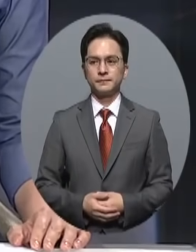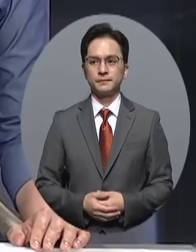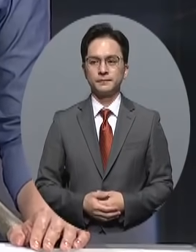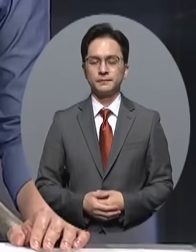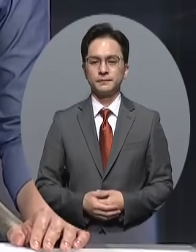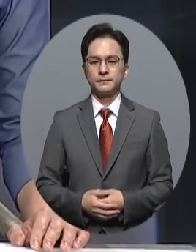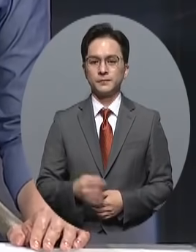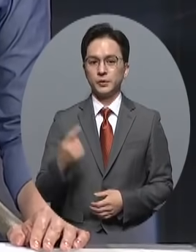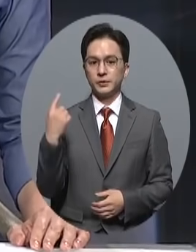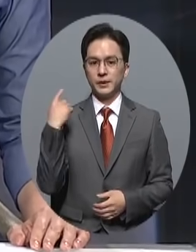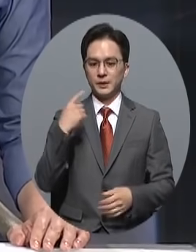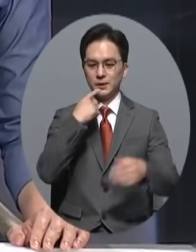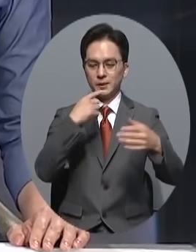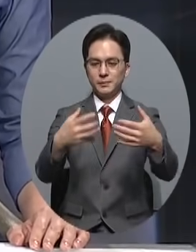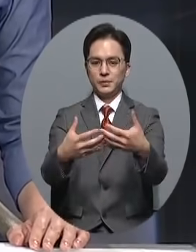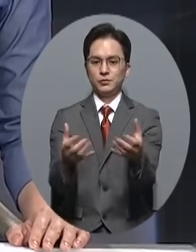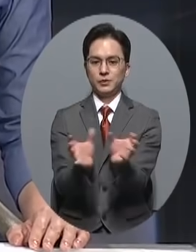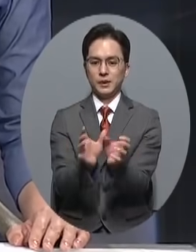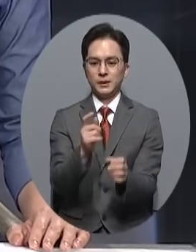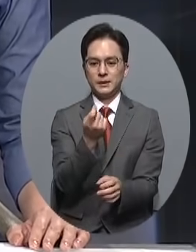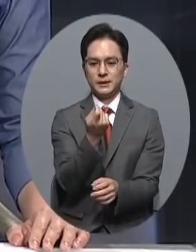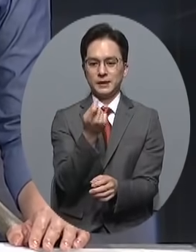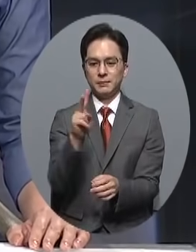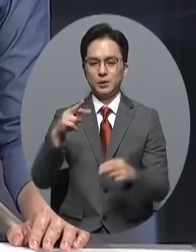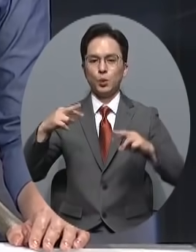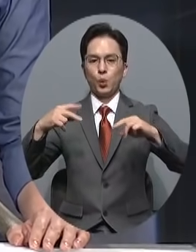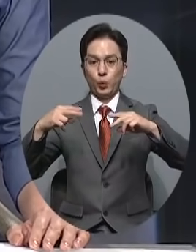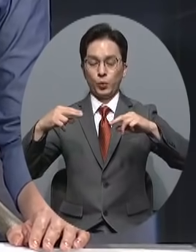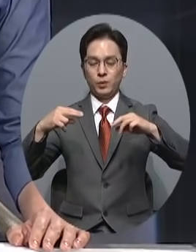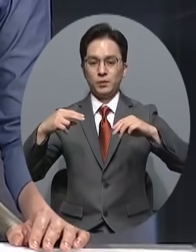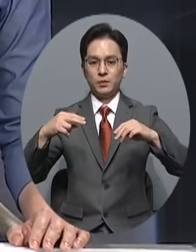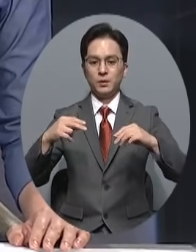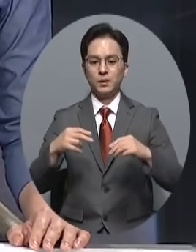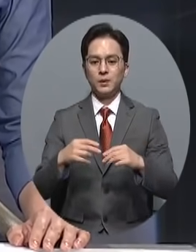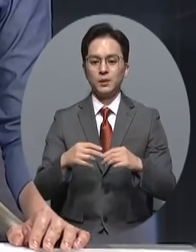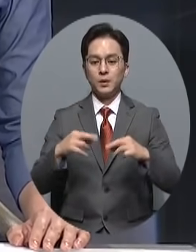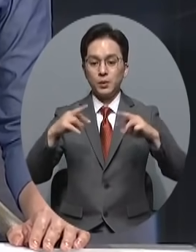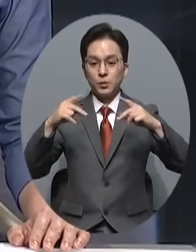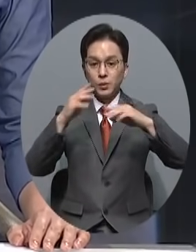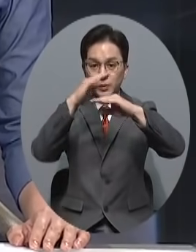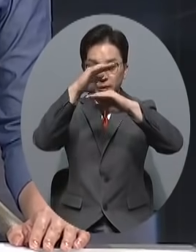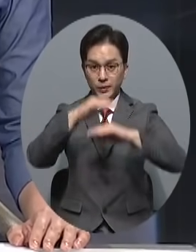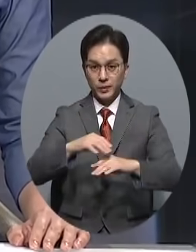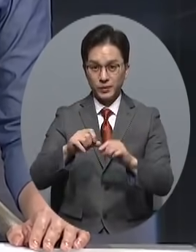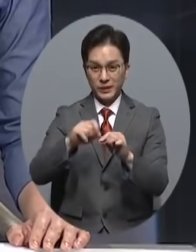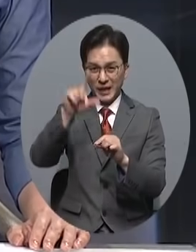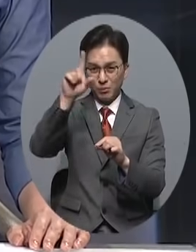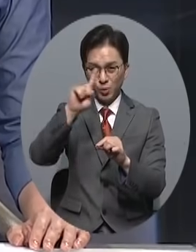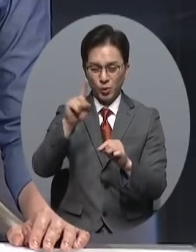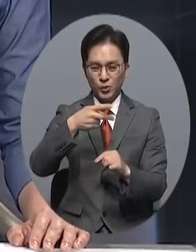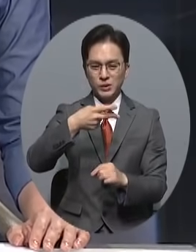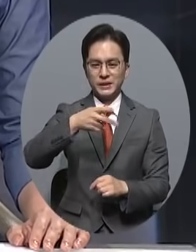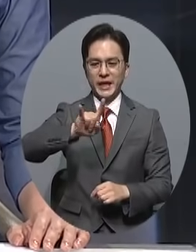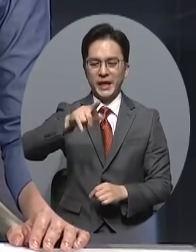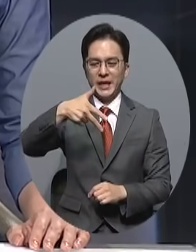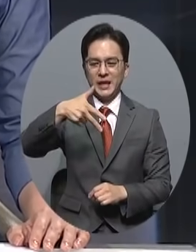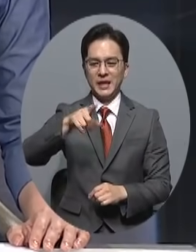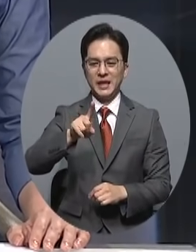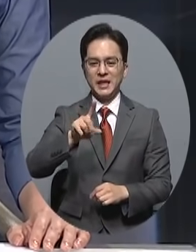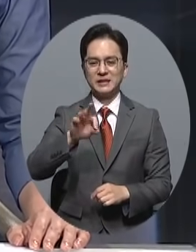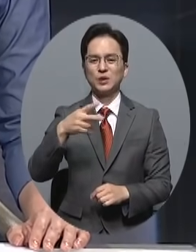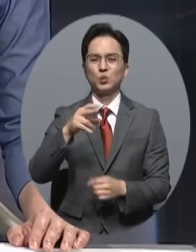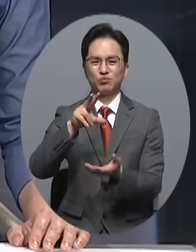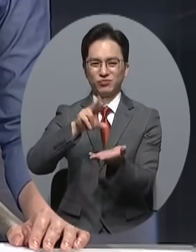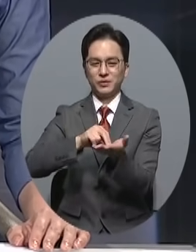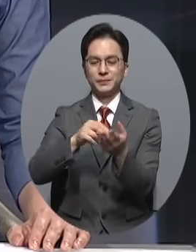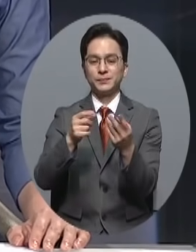어제 열린 더불어민주당 대선 후보 TV 토론회에서 후보들은 대장동 개발 특혜를 둘러싼 열띤 신경전을 이어갔습니다. 또